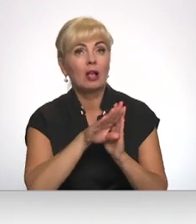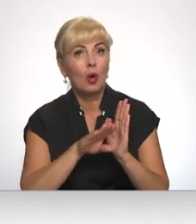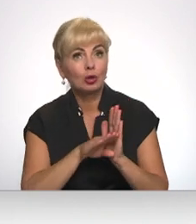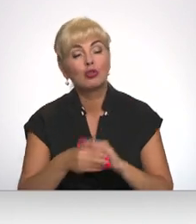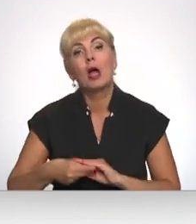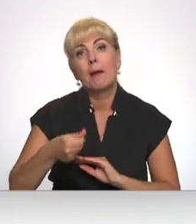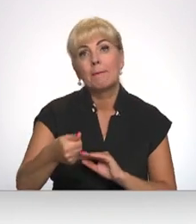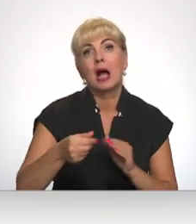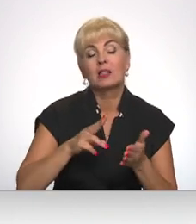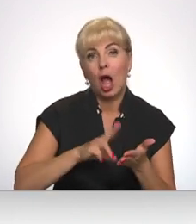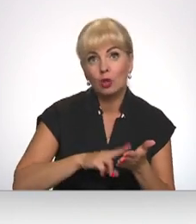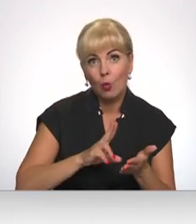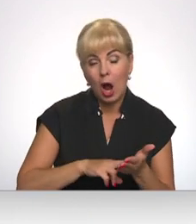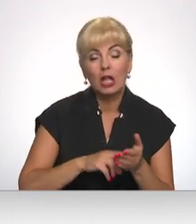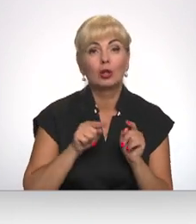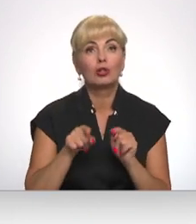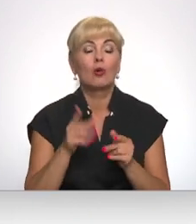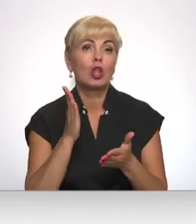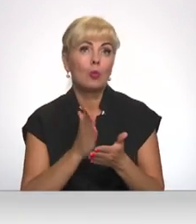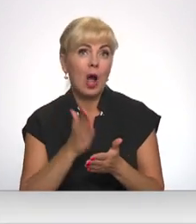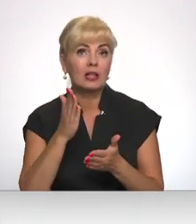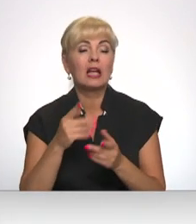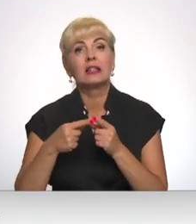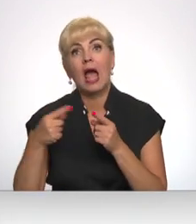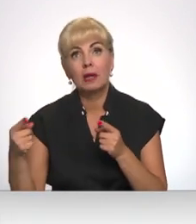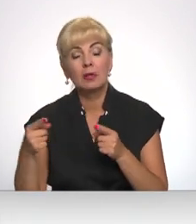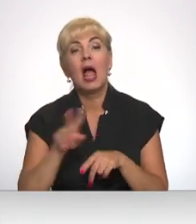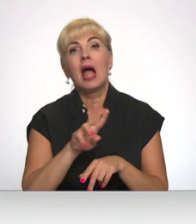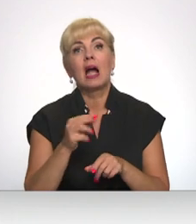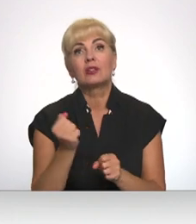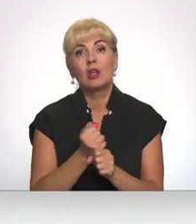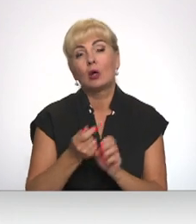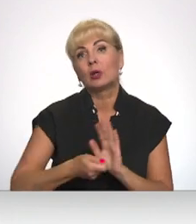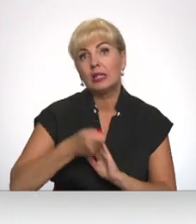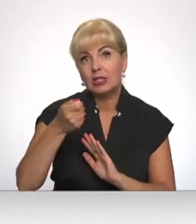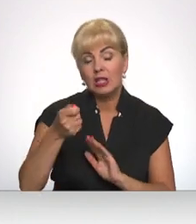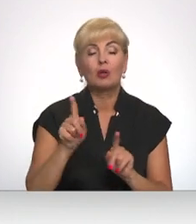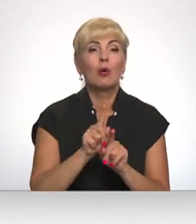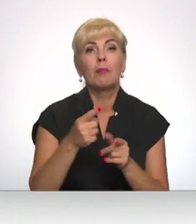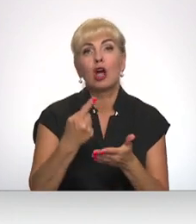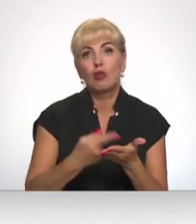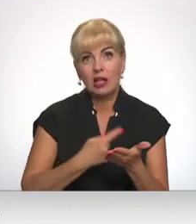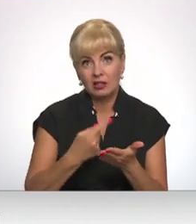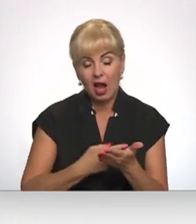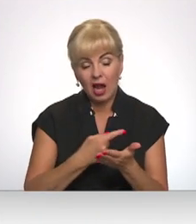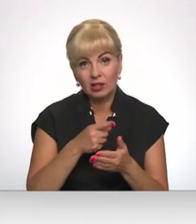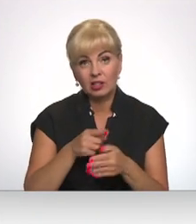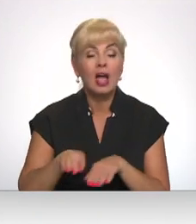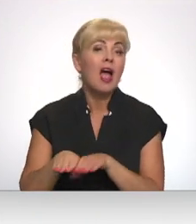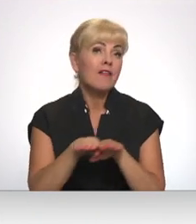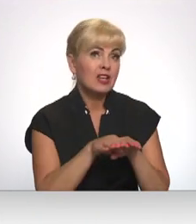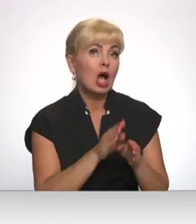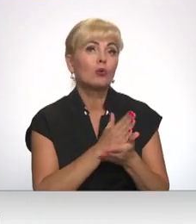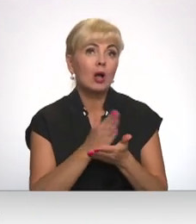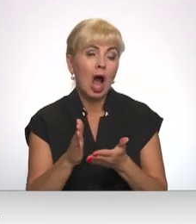maksājot nodokļus tajos noteiktajos termiņos, kā tas ir jādara, iesniedzot tās pašas atskaites, jā, viss tāpat. Vienota kārtība